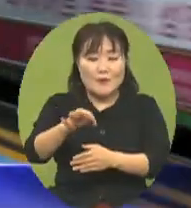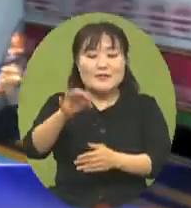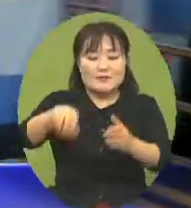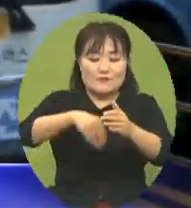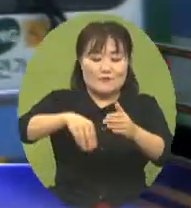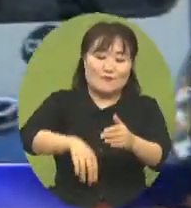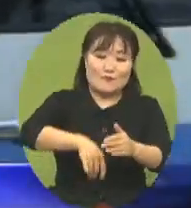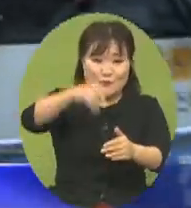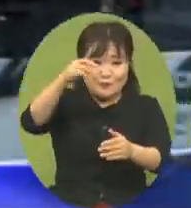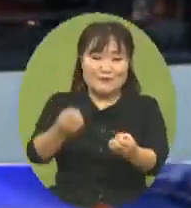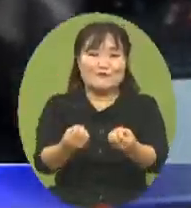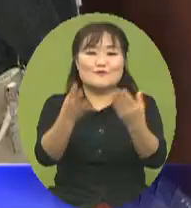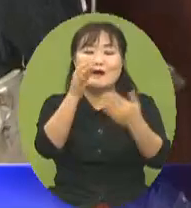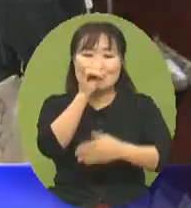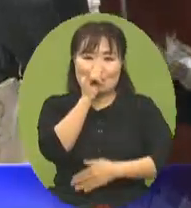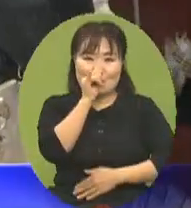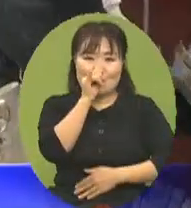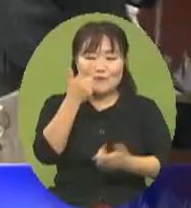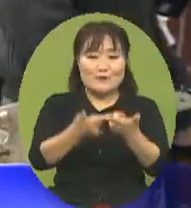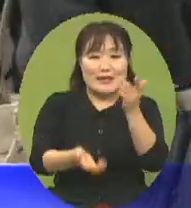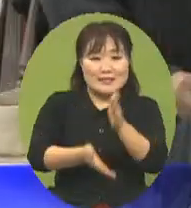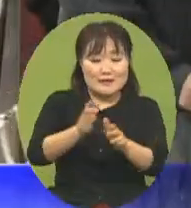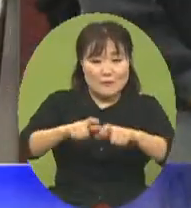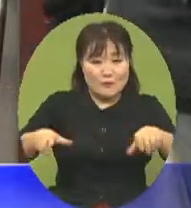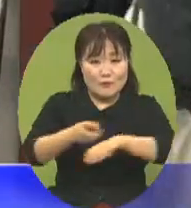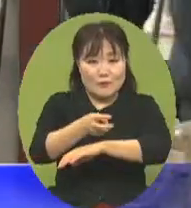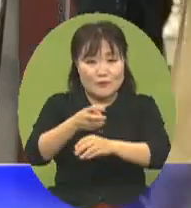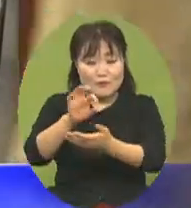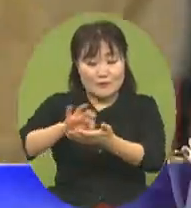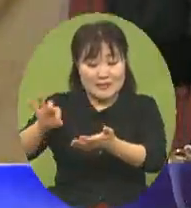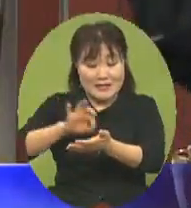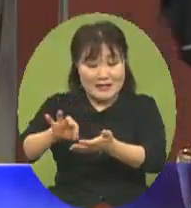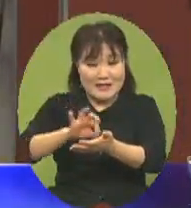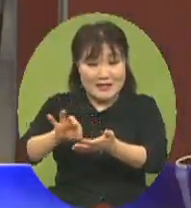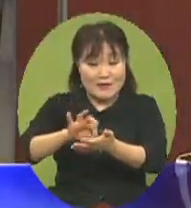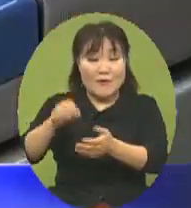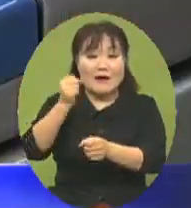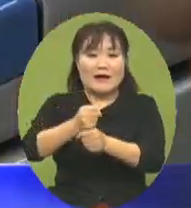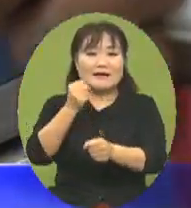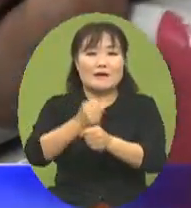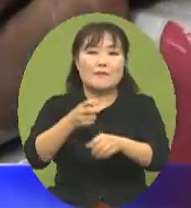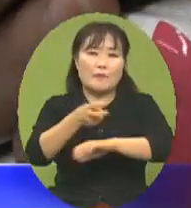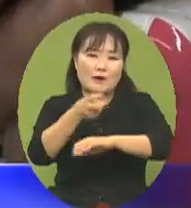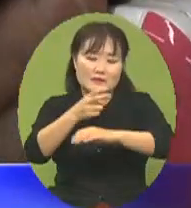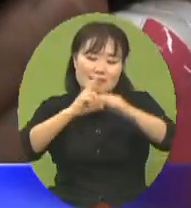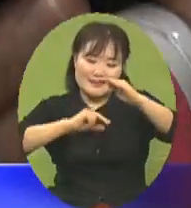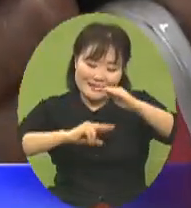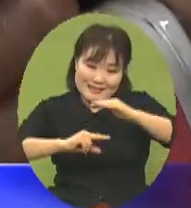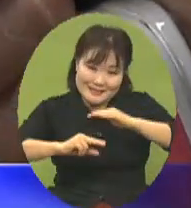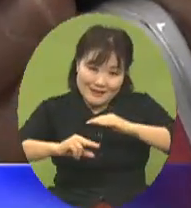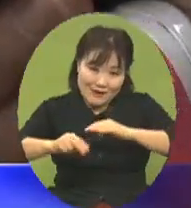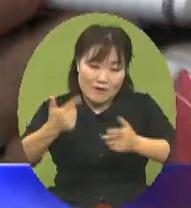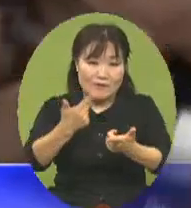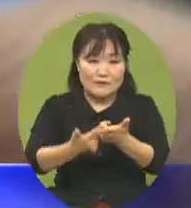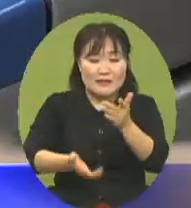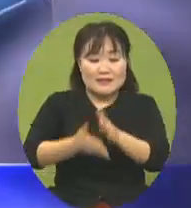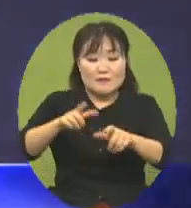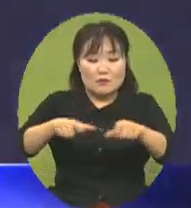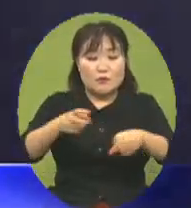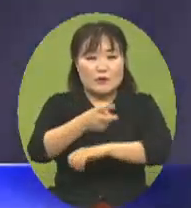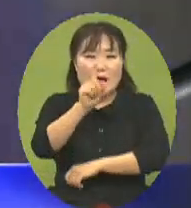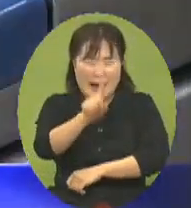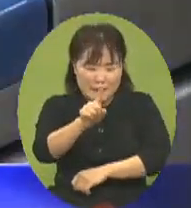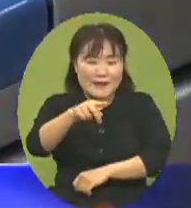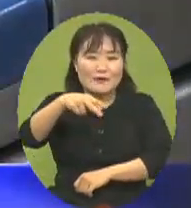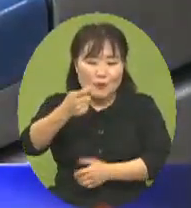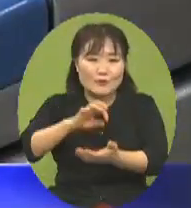빅백 이벤트를 시행합니다. 부산시 대중교통비 빅백 이벤트는 버스나 도시철도 등 부산 대중교통을